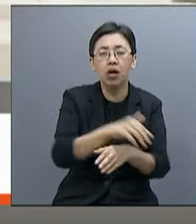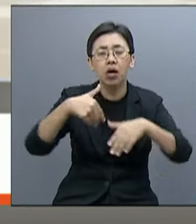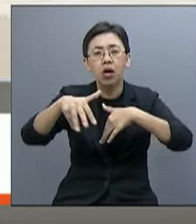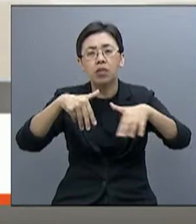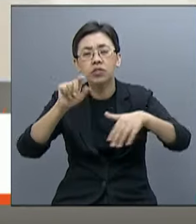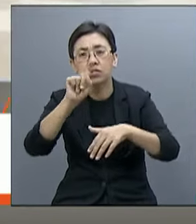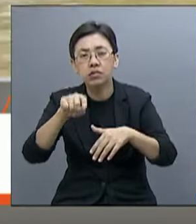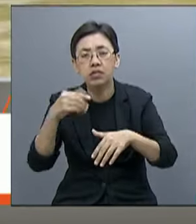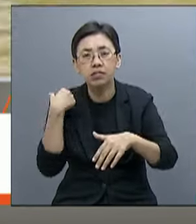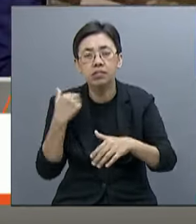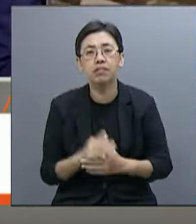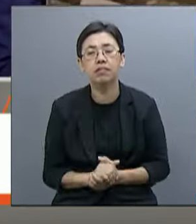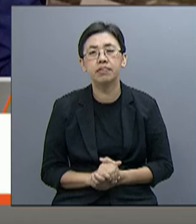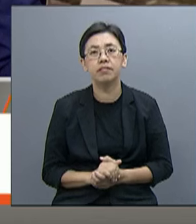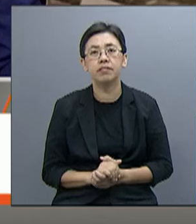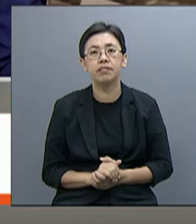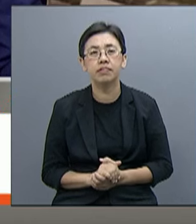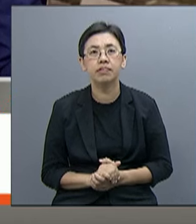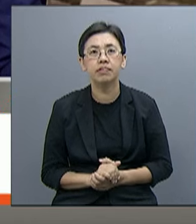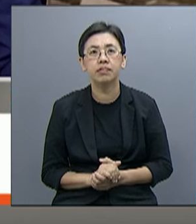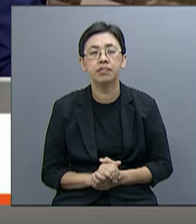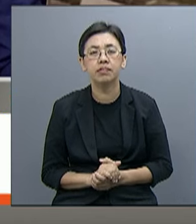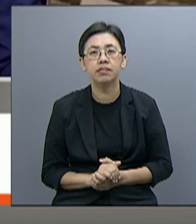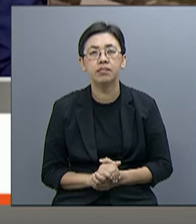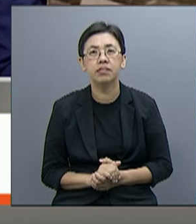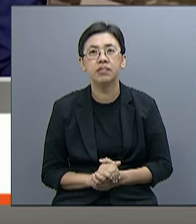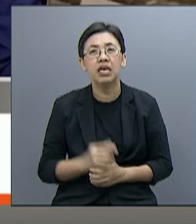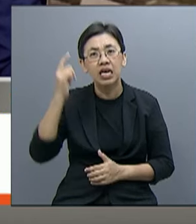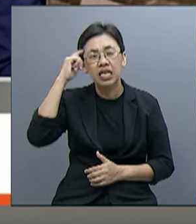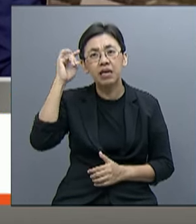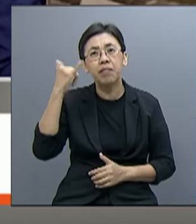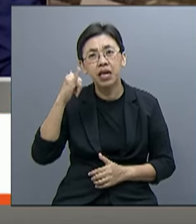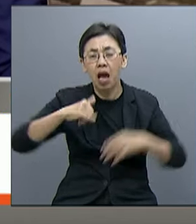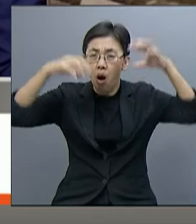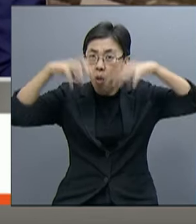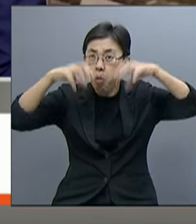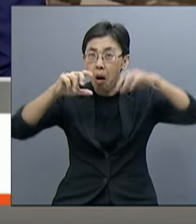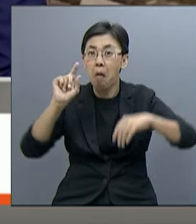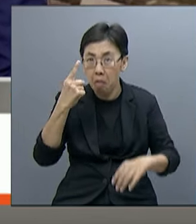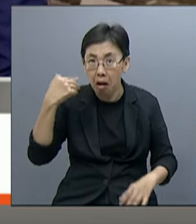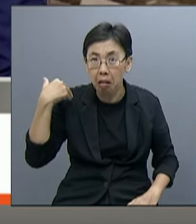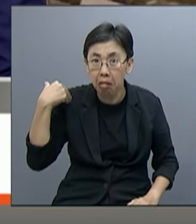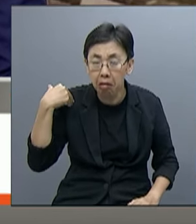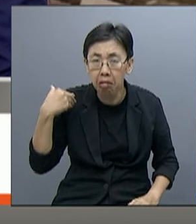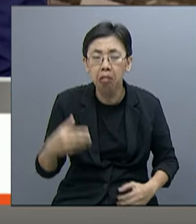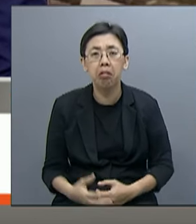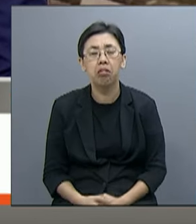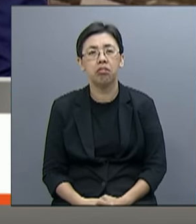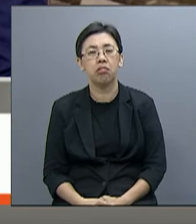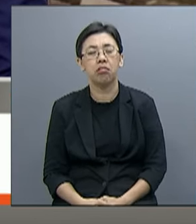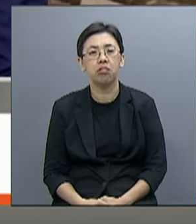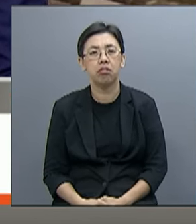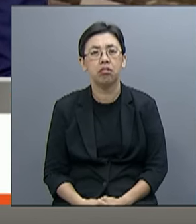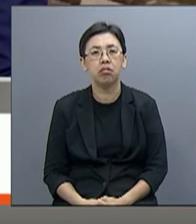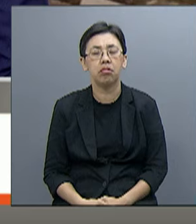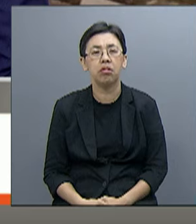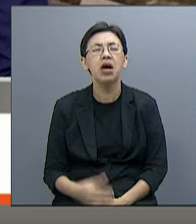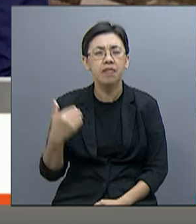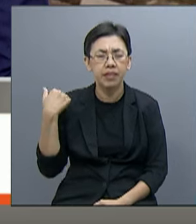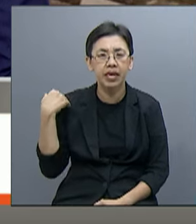ามค่ะว่ามันจะมีเหตุการณ์ที่จะมีร่องฝนลงมาซ้ำแบบนี้ได้อีกครั้งไหมคะ นี่ครับ